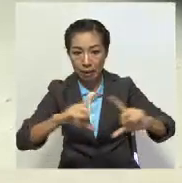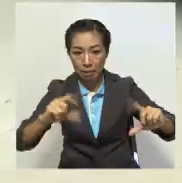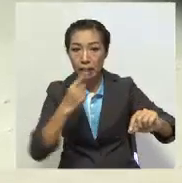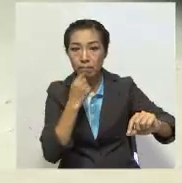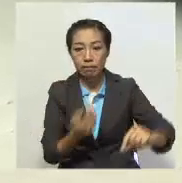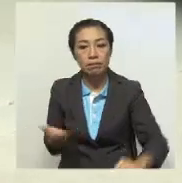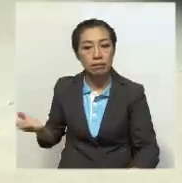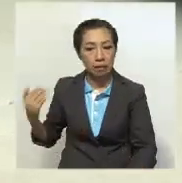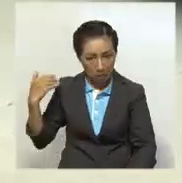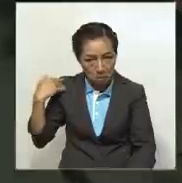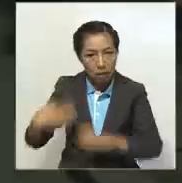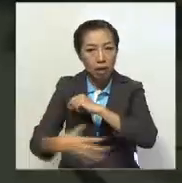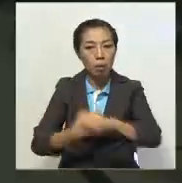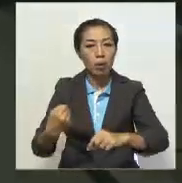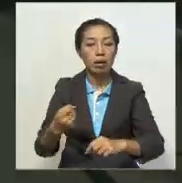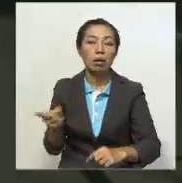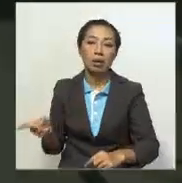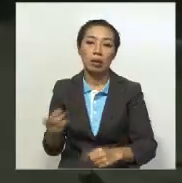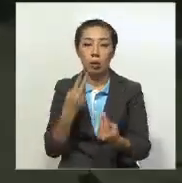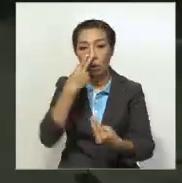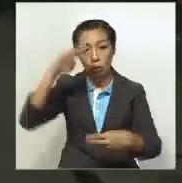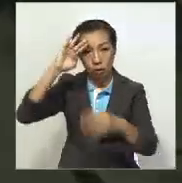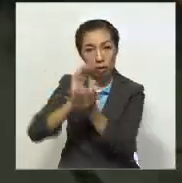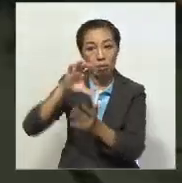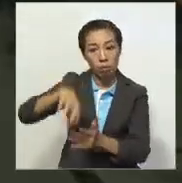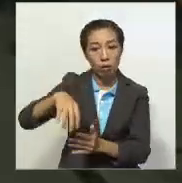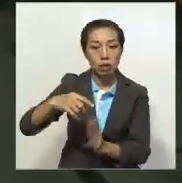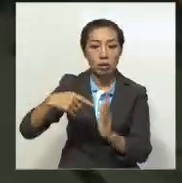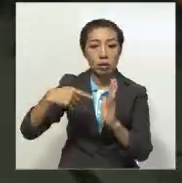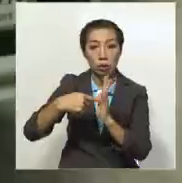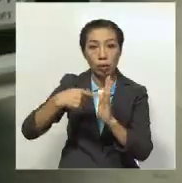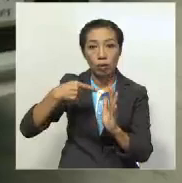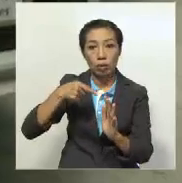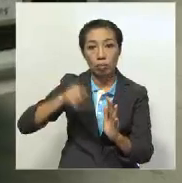เนี่ยนะคะ เดี๋ยวต้องตามต่อนะครับที่สภ.เมืองปทุมธานีถ้าเกิดว่า